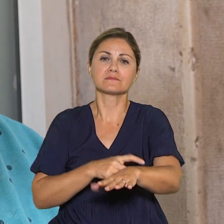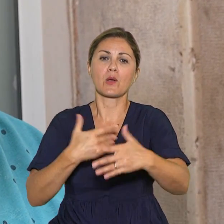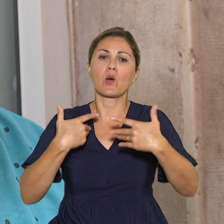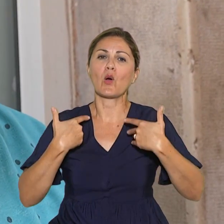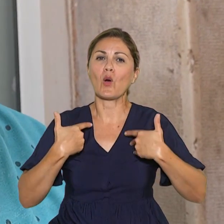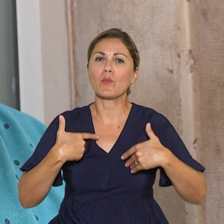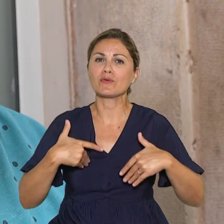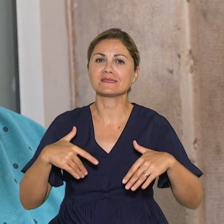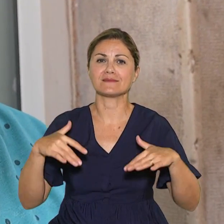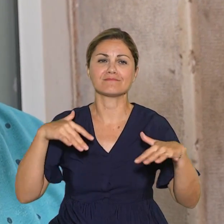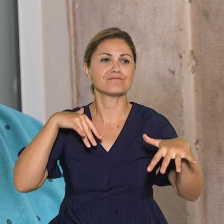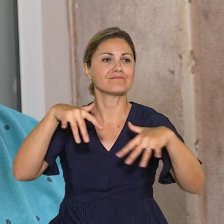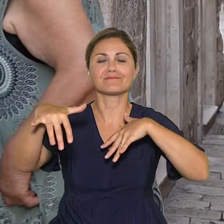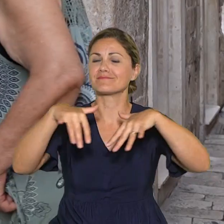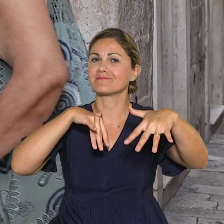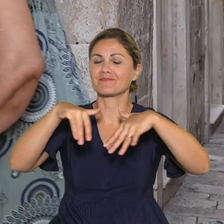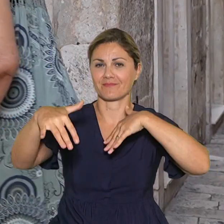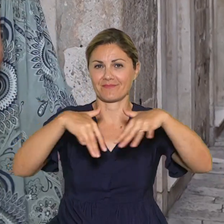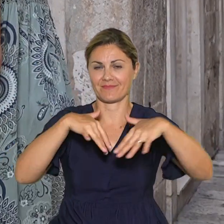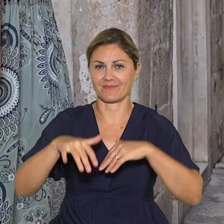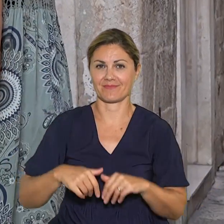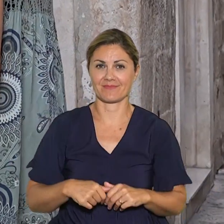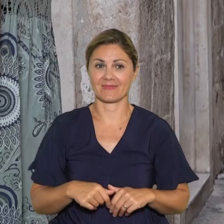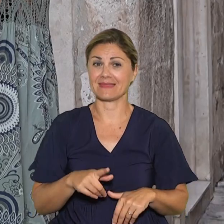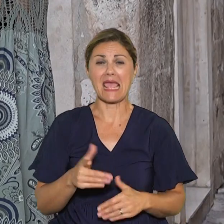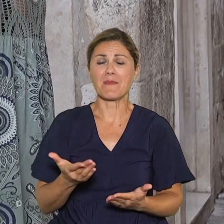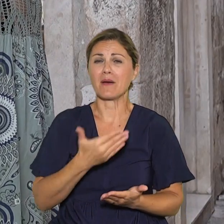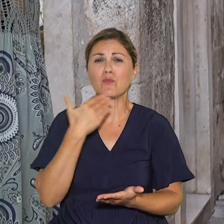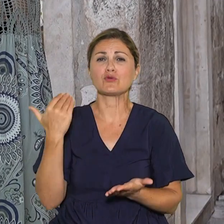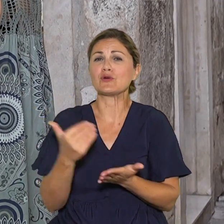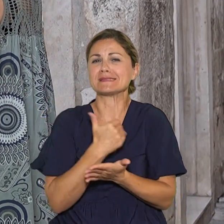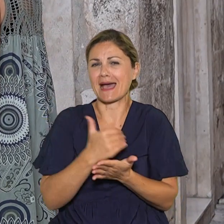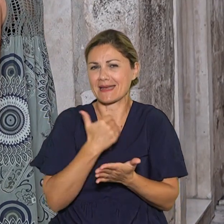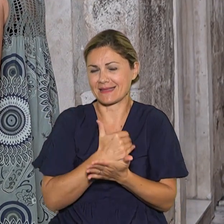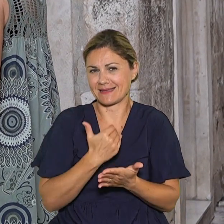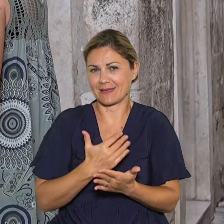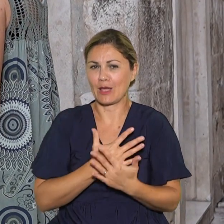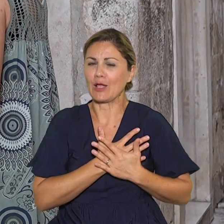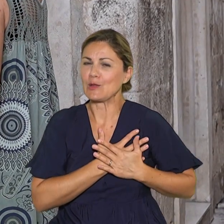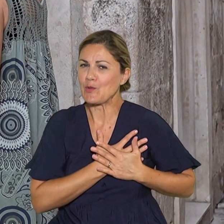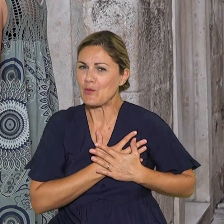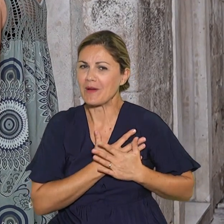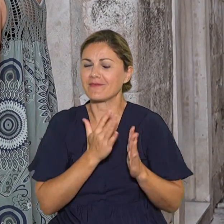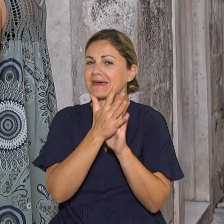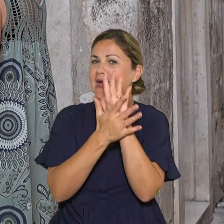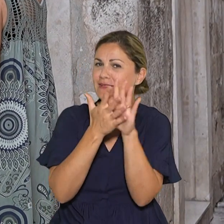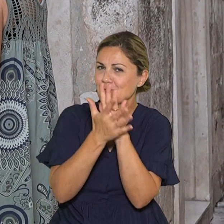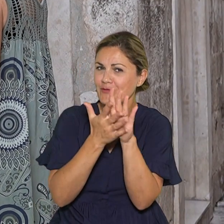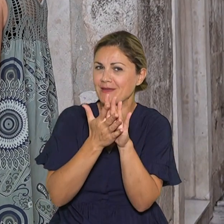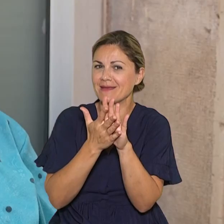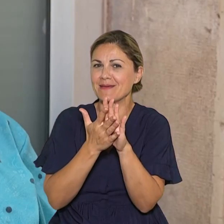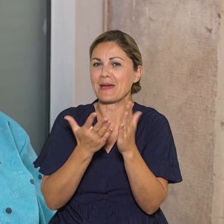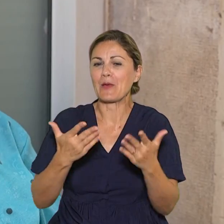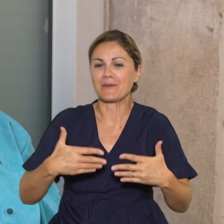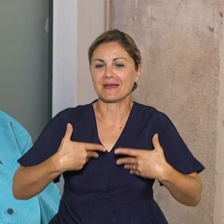ono kažu, psika. U ovom poslu nema novca, samo čista ljubav i iskreni razgovori. Da,